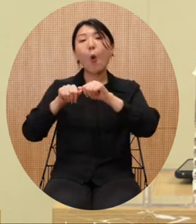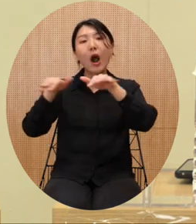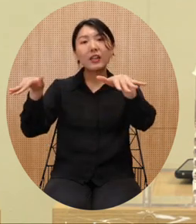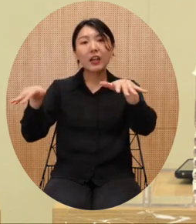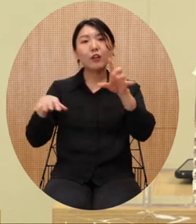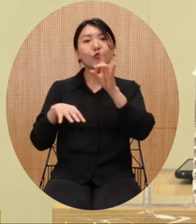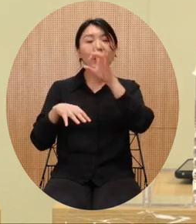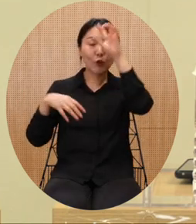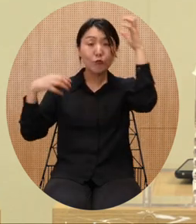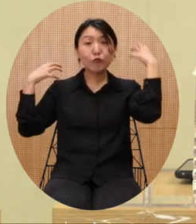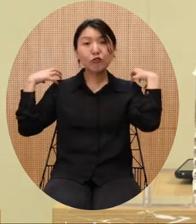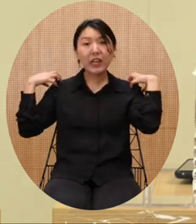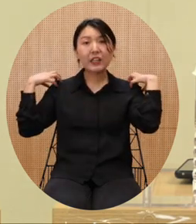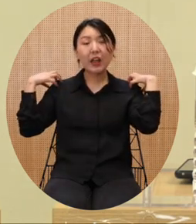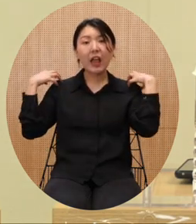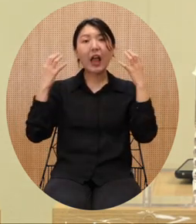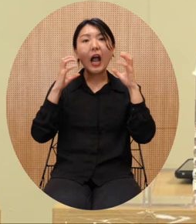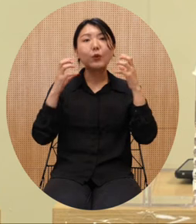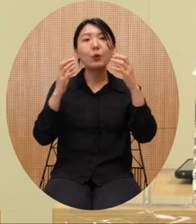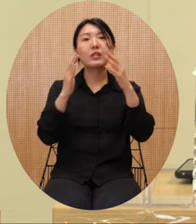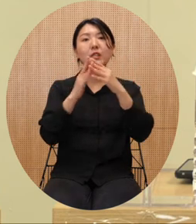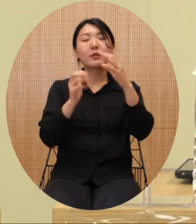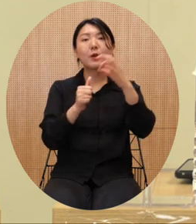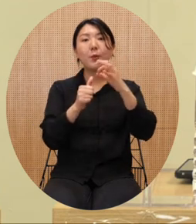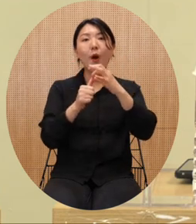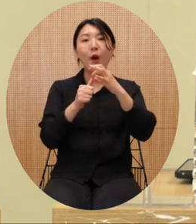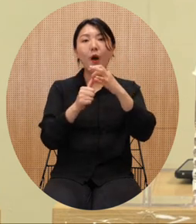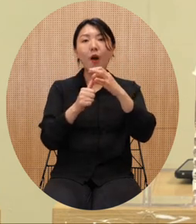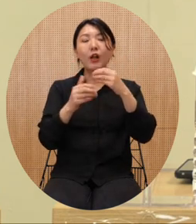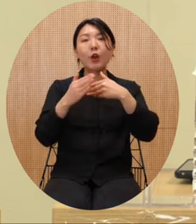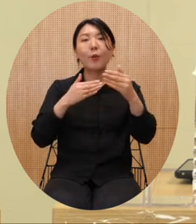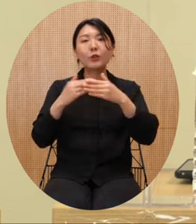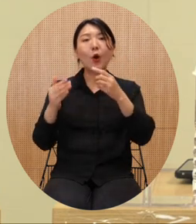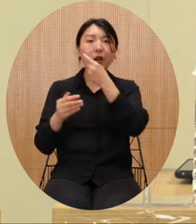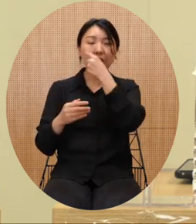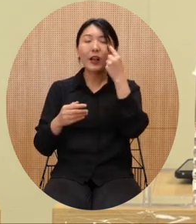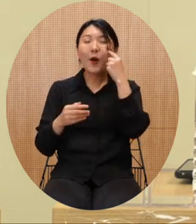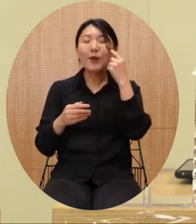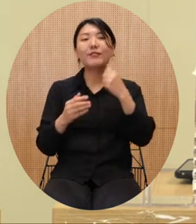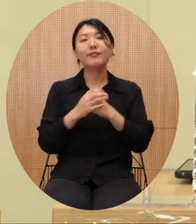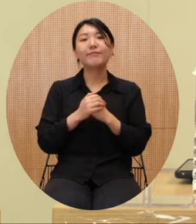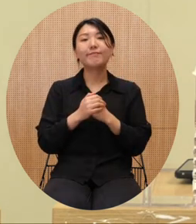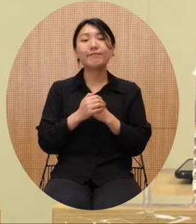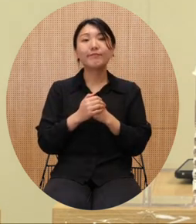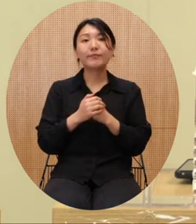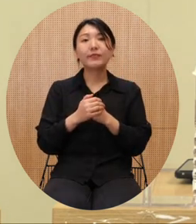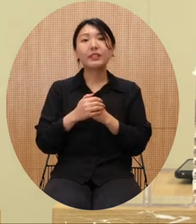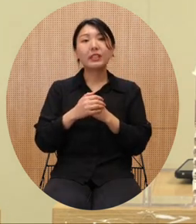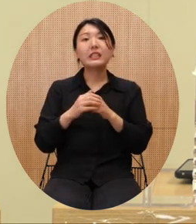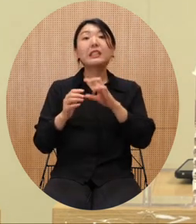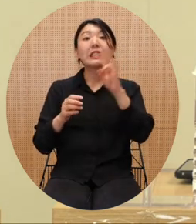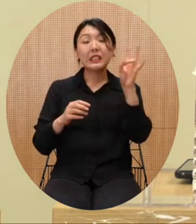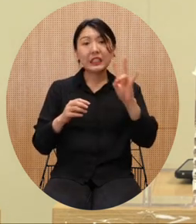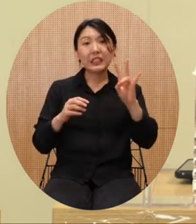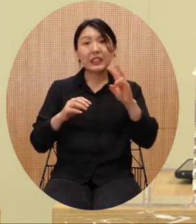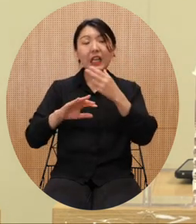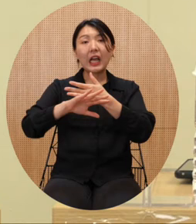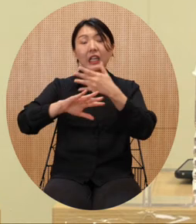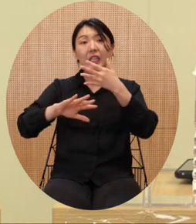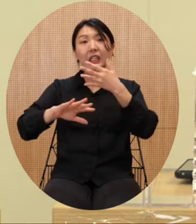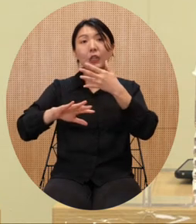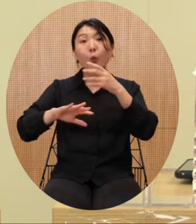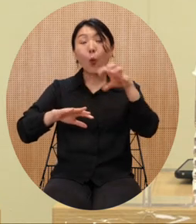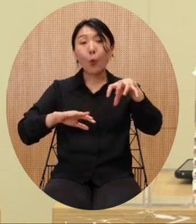확산 또는 중앙정부 차원에서의 아동주거급여 도입의 경험적 근거를 제공하고 있지요. 특히 시흥시의